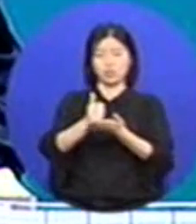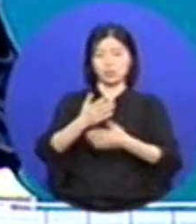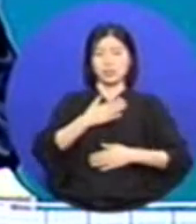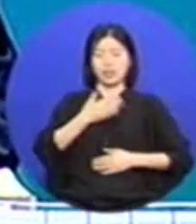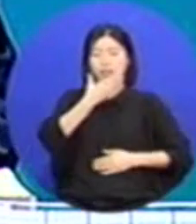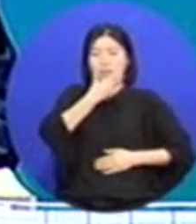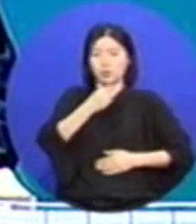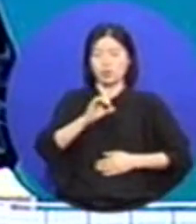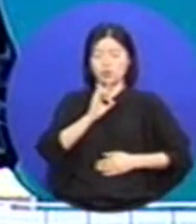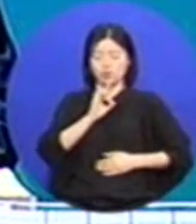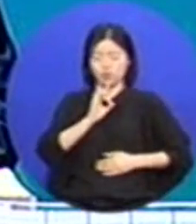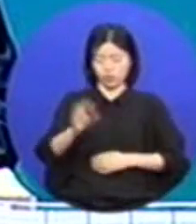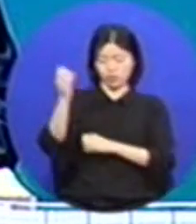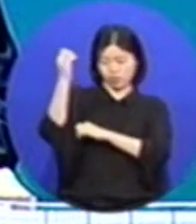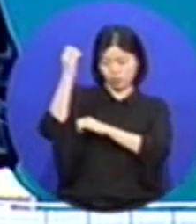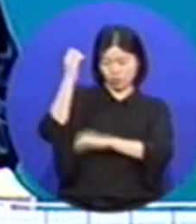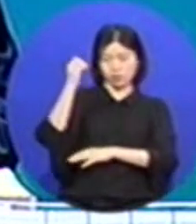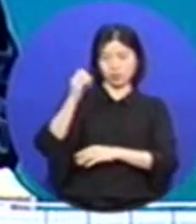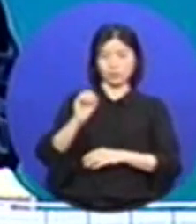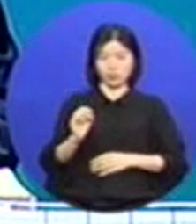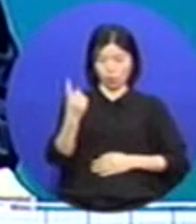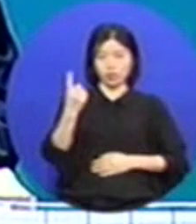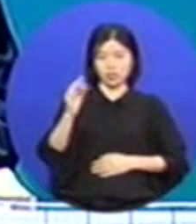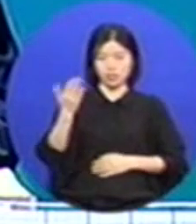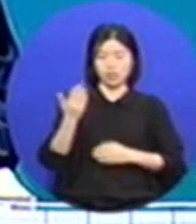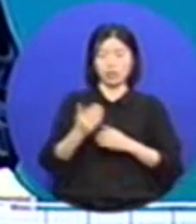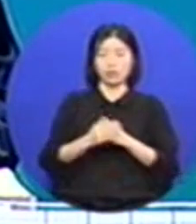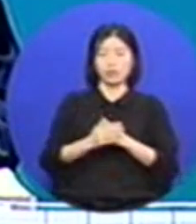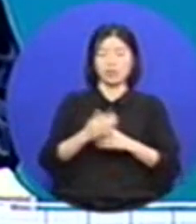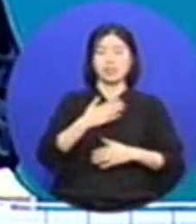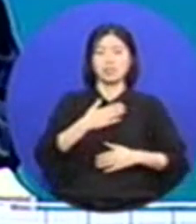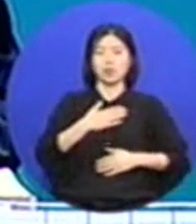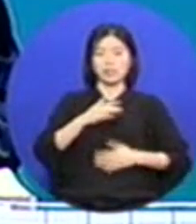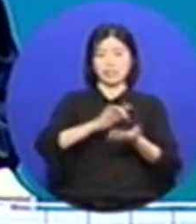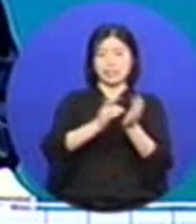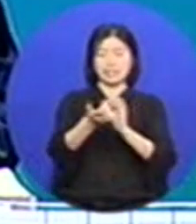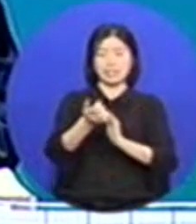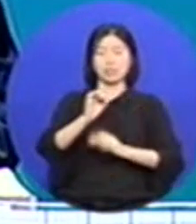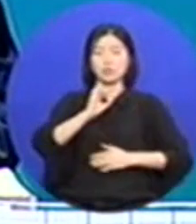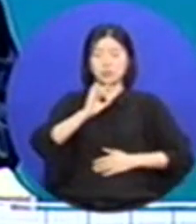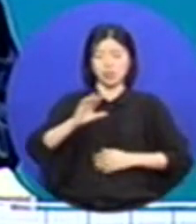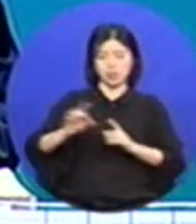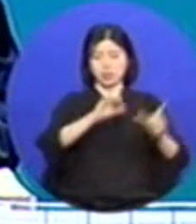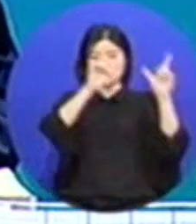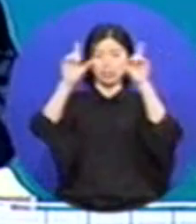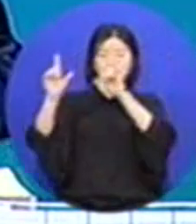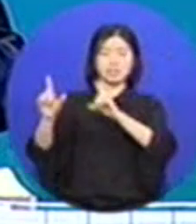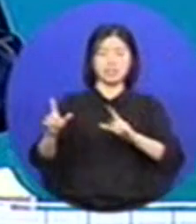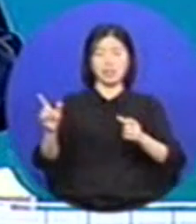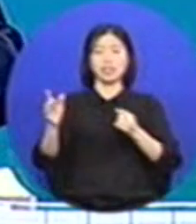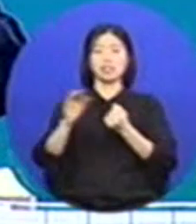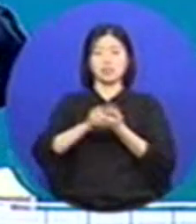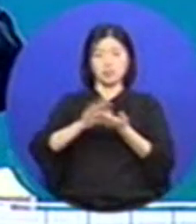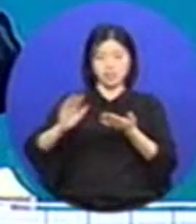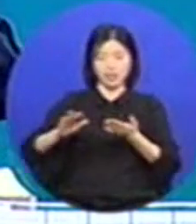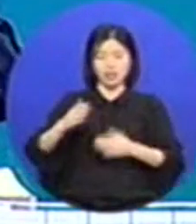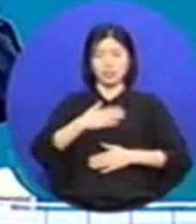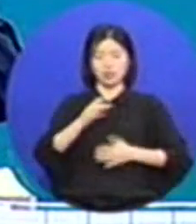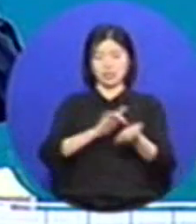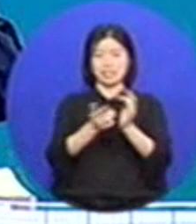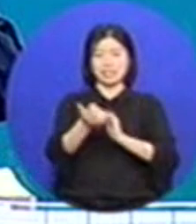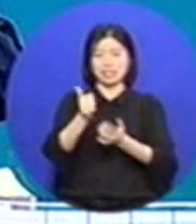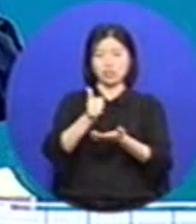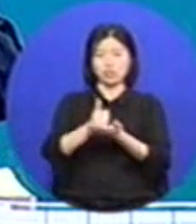유일한 원장 이십니다 저는 예수님으로 만 이제 만족하고 살렵니다 저는 이제 예수님만